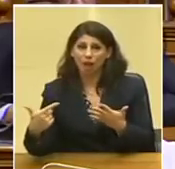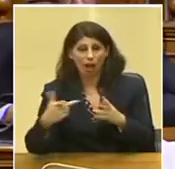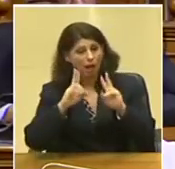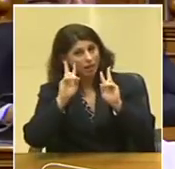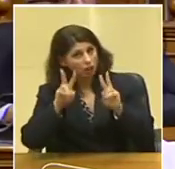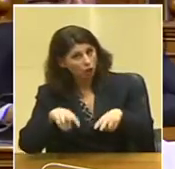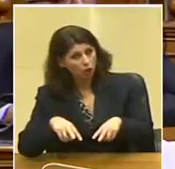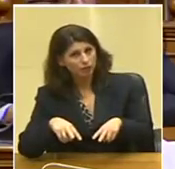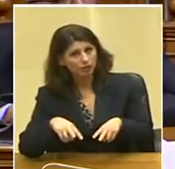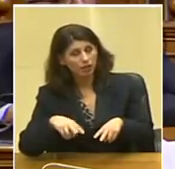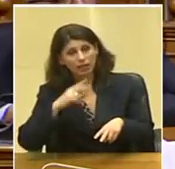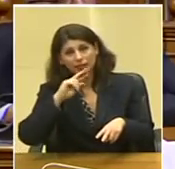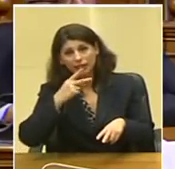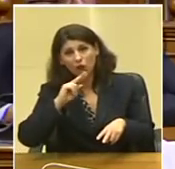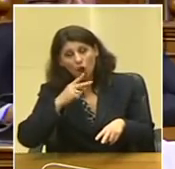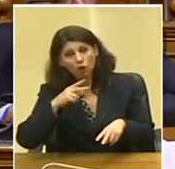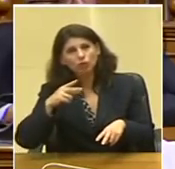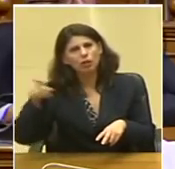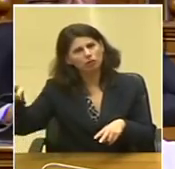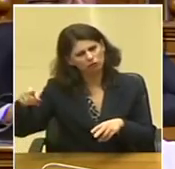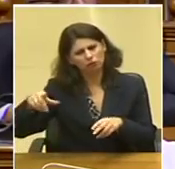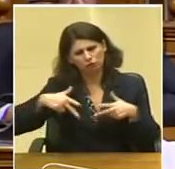αναγνώρισε την γλώσσα της γειτονικής χώρας.